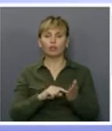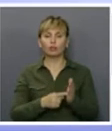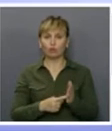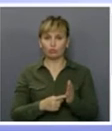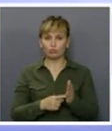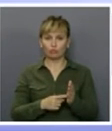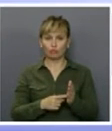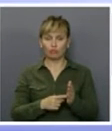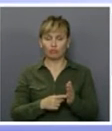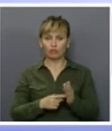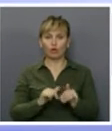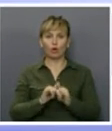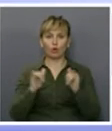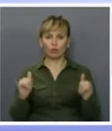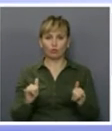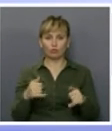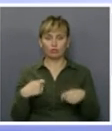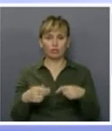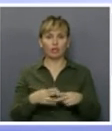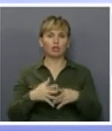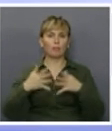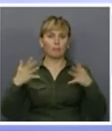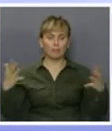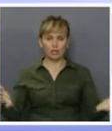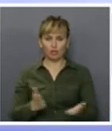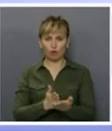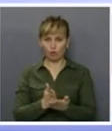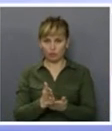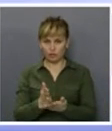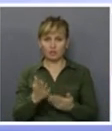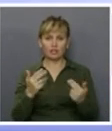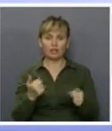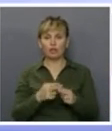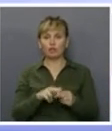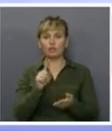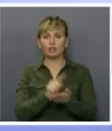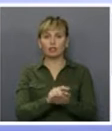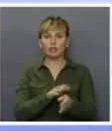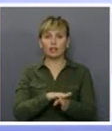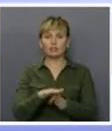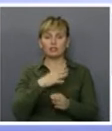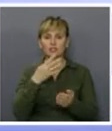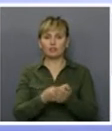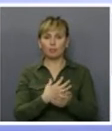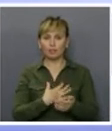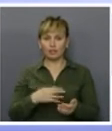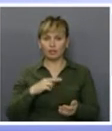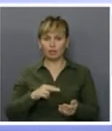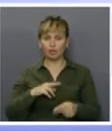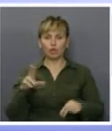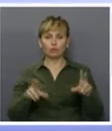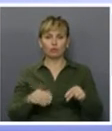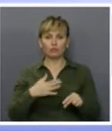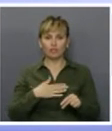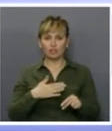это торговля, это целая площадка, масштабная отрасль, которая должна реализовывать свой потенциал. Учитывая